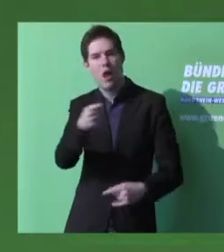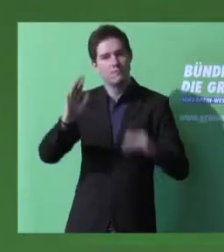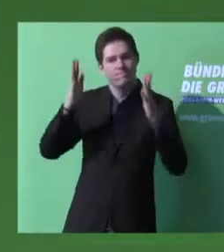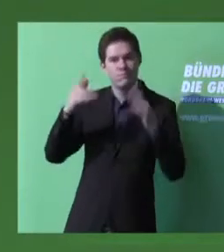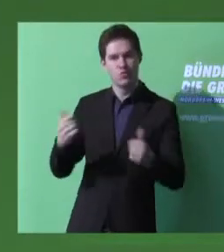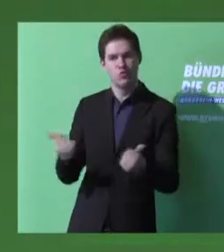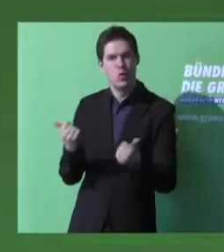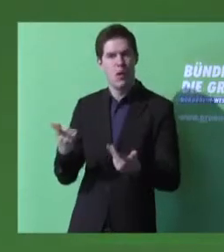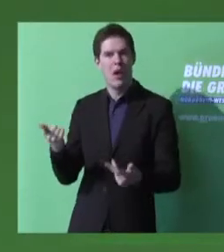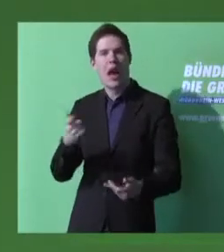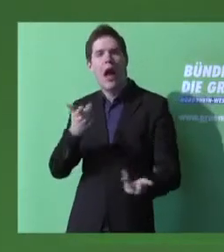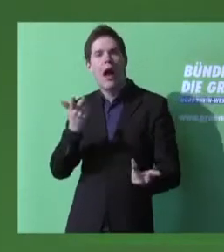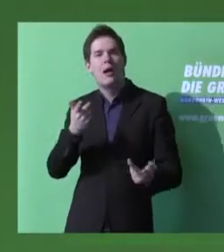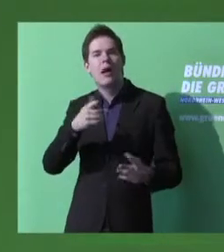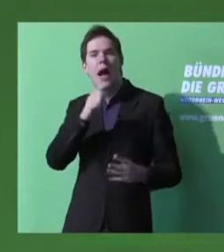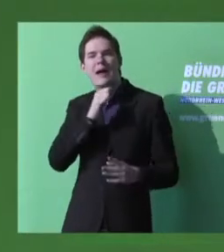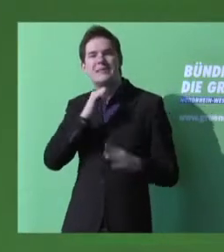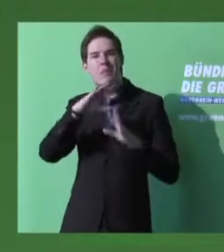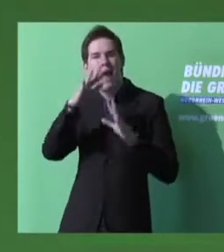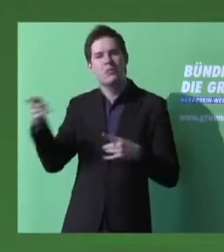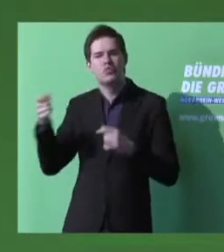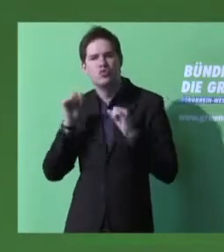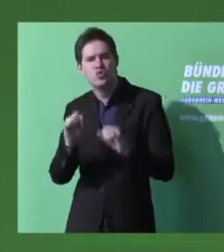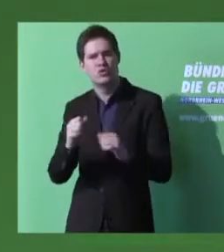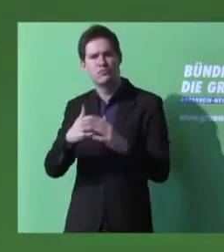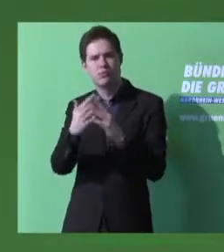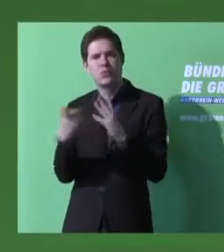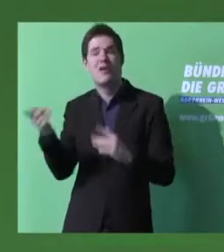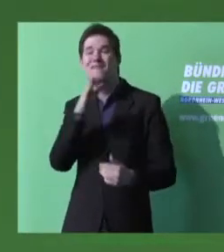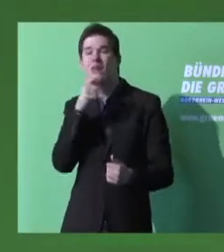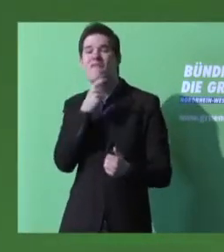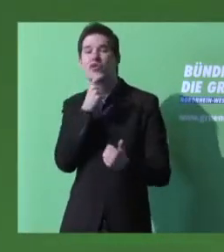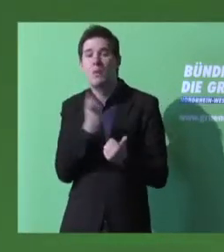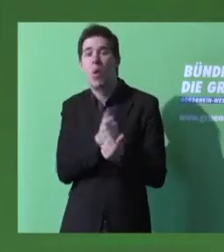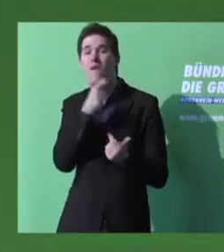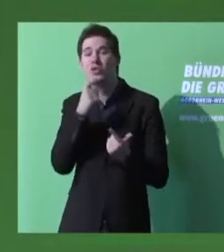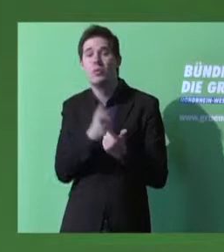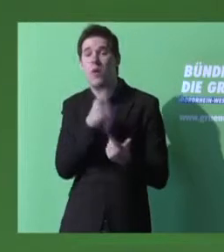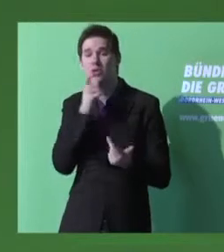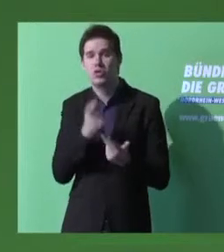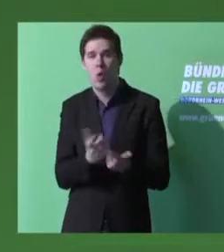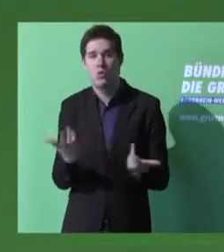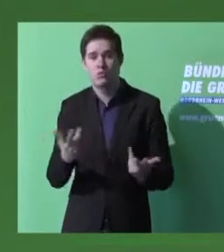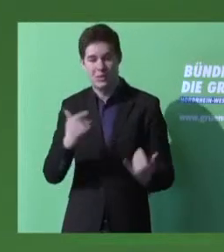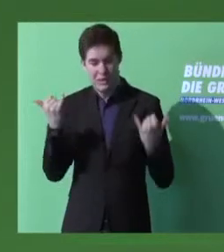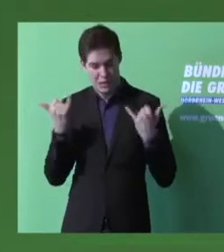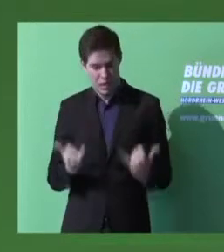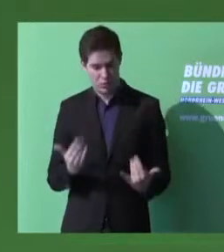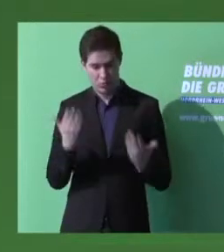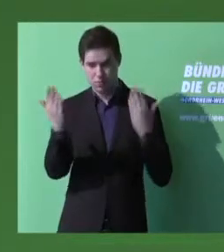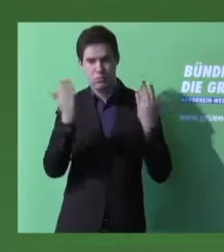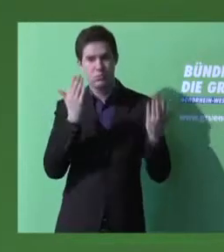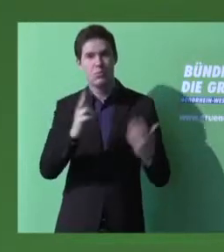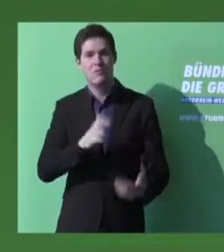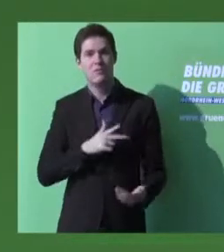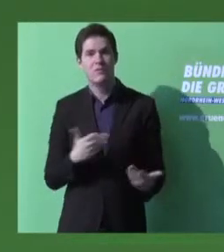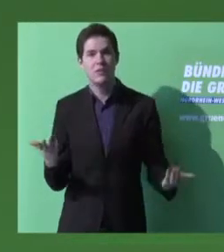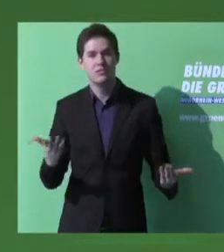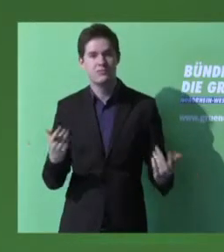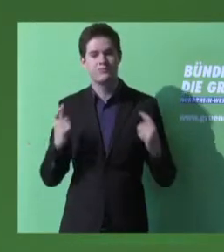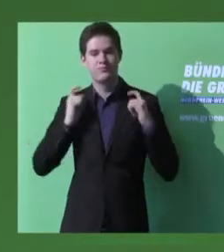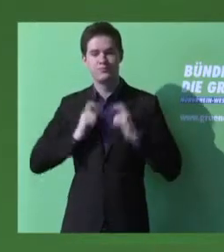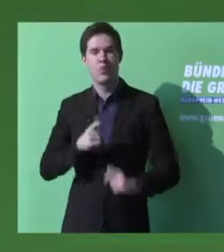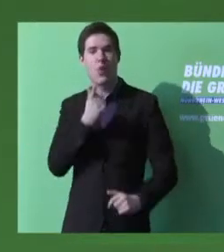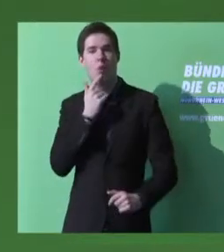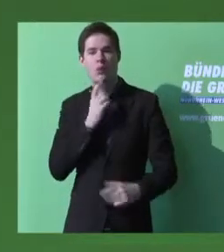schmelzenden Eisbergen und hat viele Versprechen abgegeben damals. Und was ist daraus geworden? Der Anorak ist eingemottet